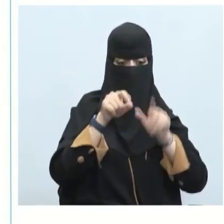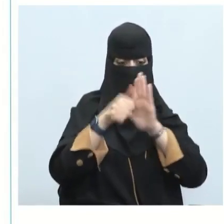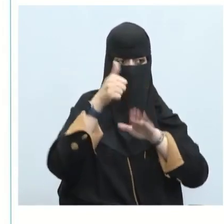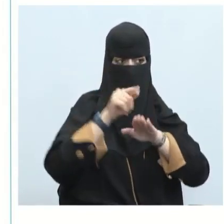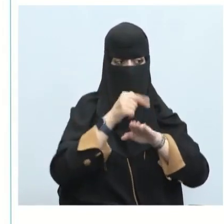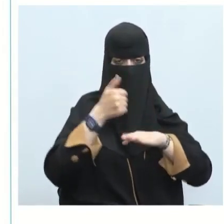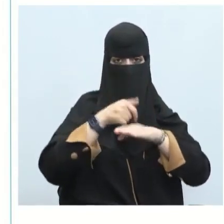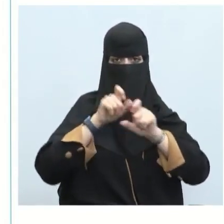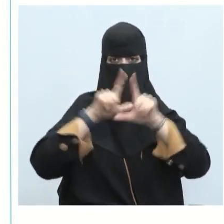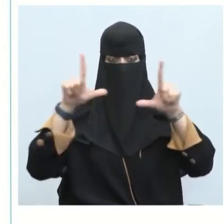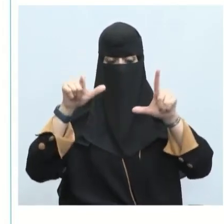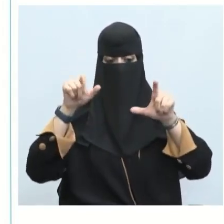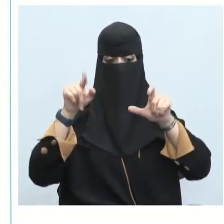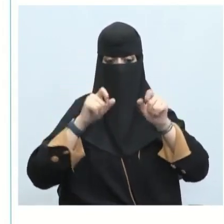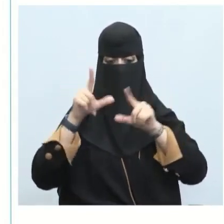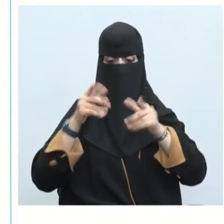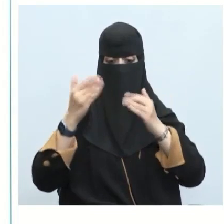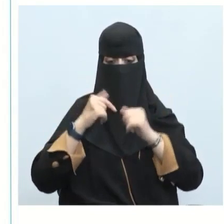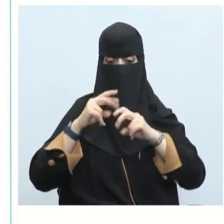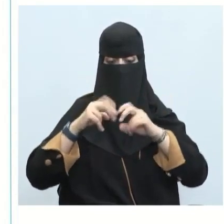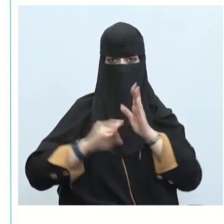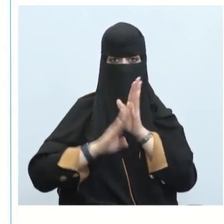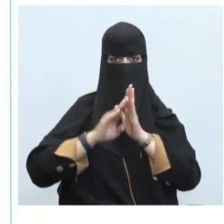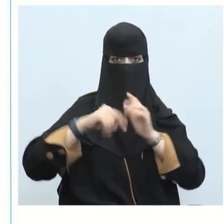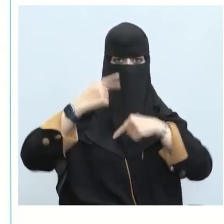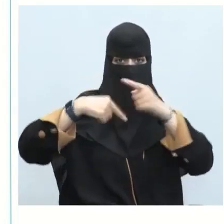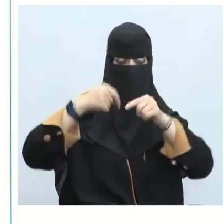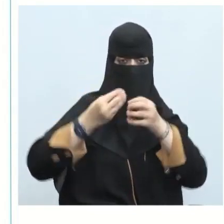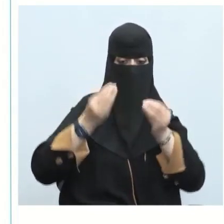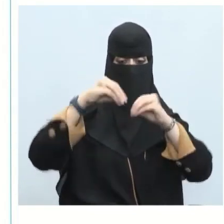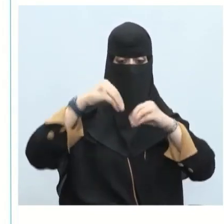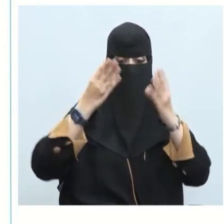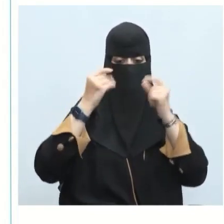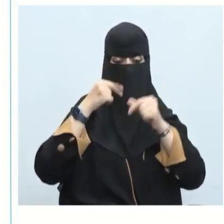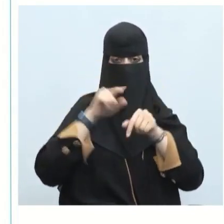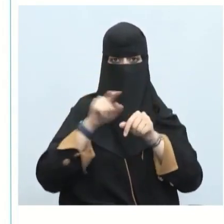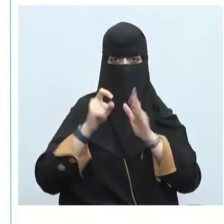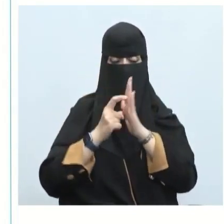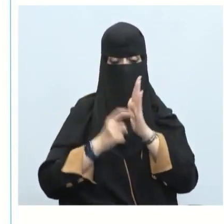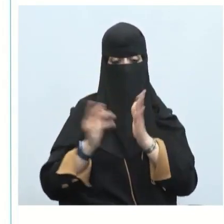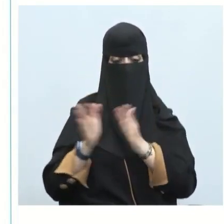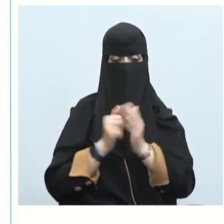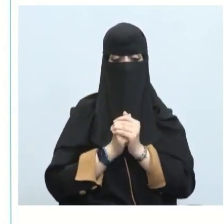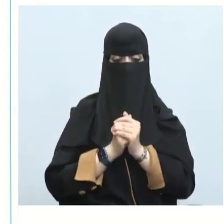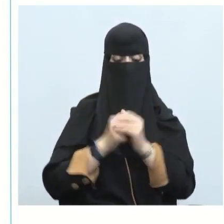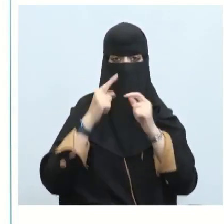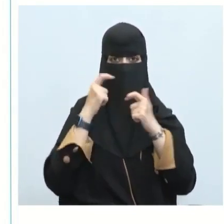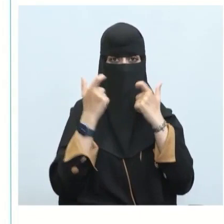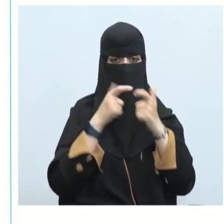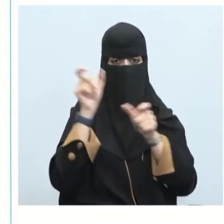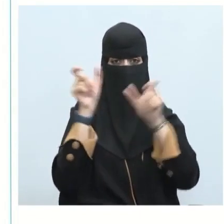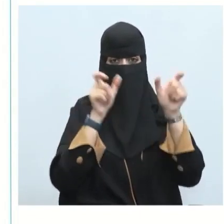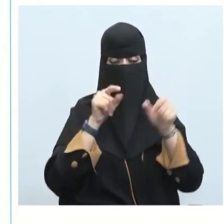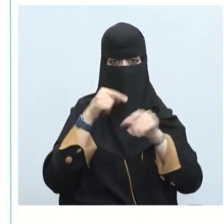رئيسه على الموقع الالكتروني تحديث المحتوى محتوى الموقع بانتظام ملاحظه